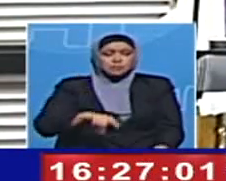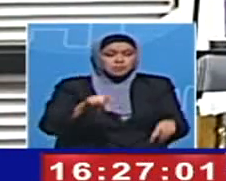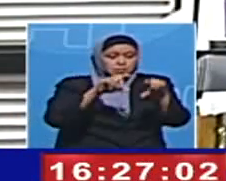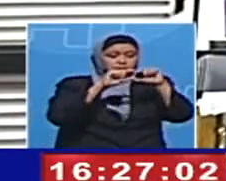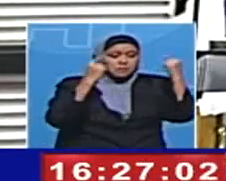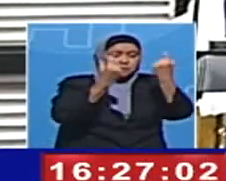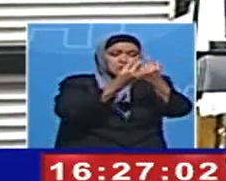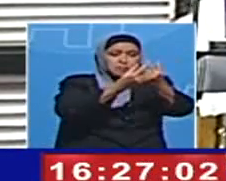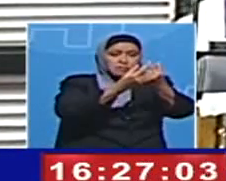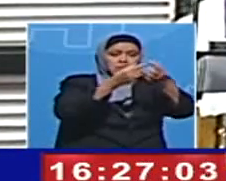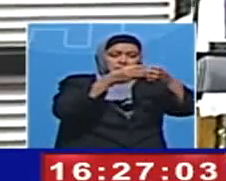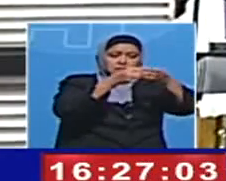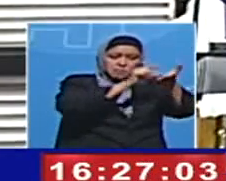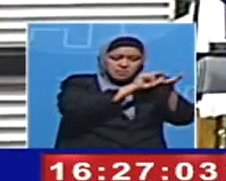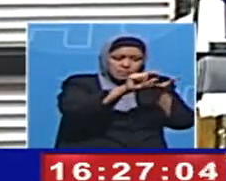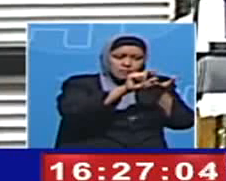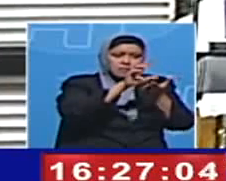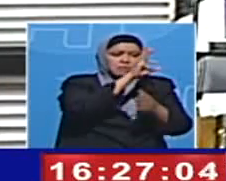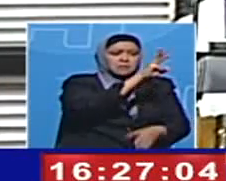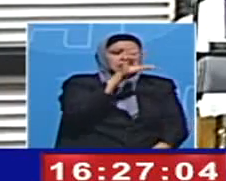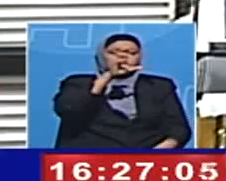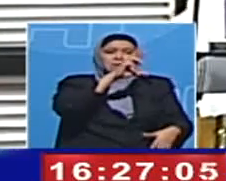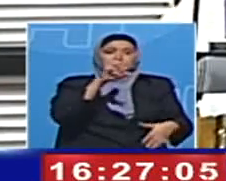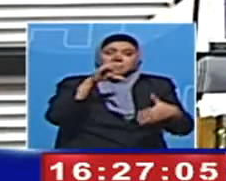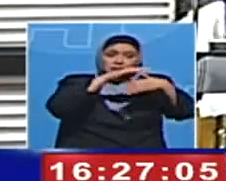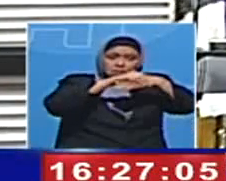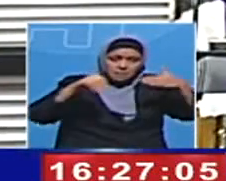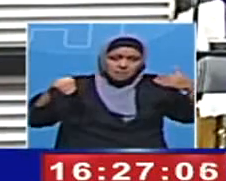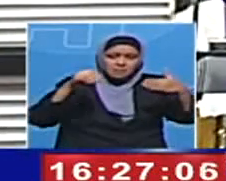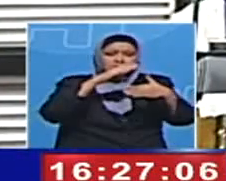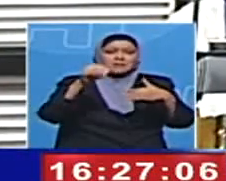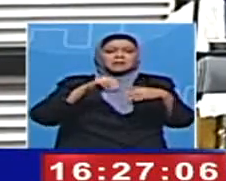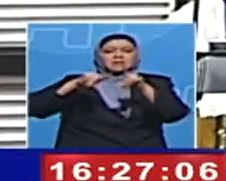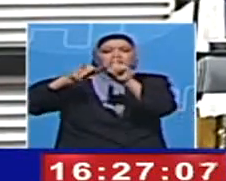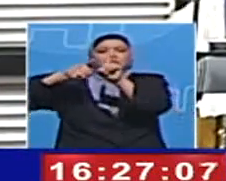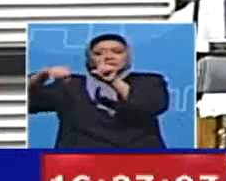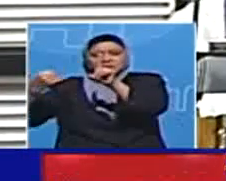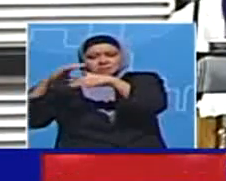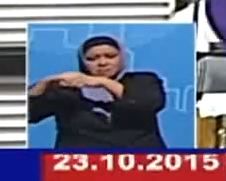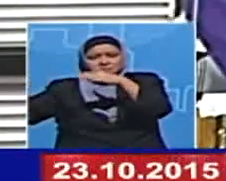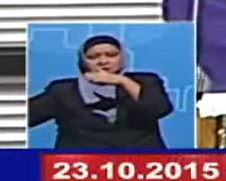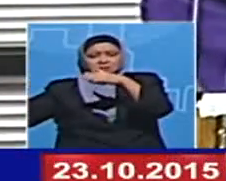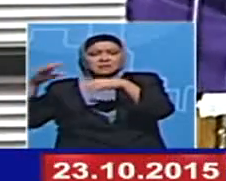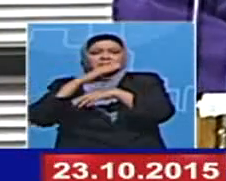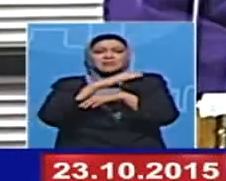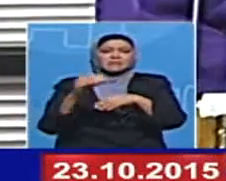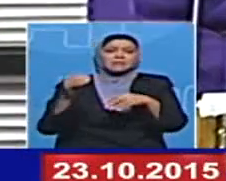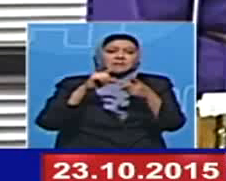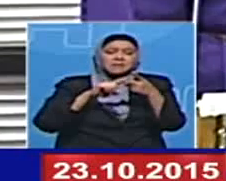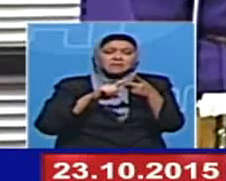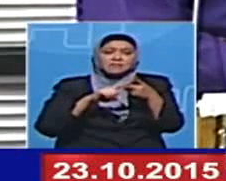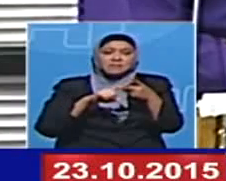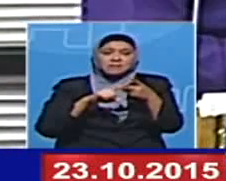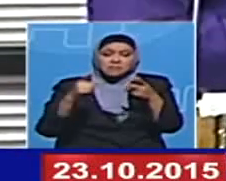yang berpendapatan antara r00 r000 dan R juta sementara itu mereka